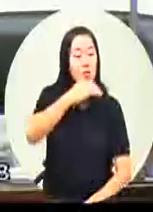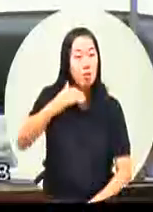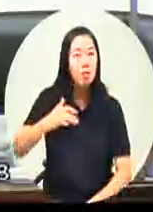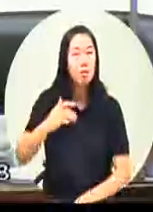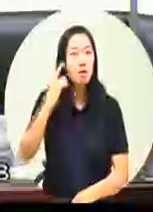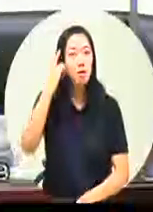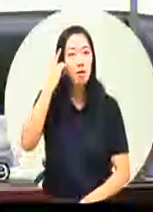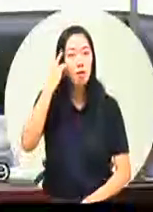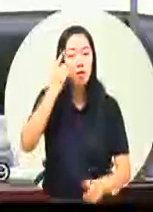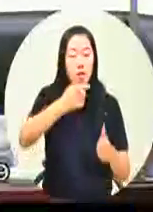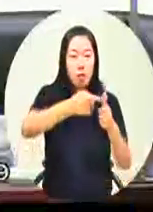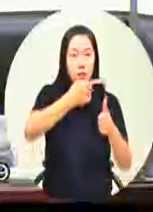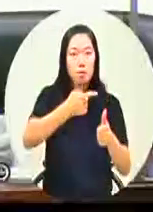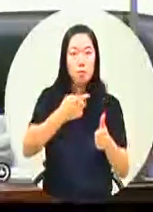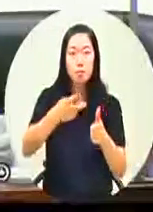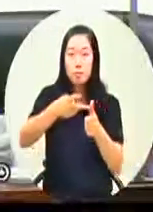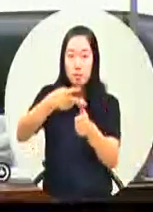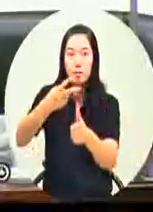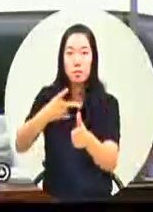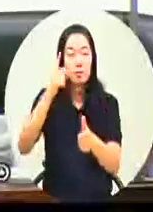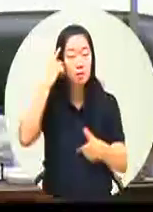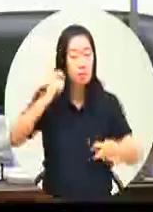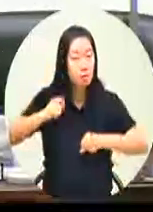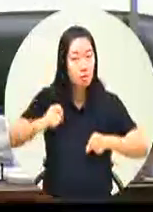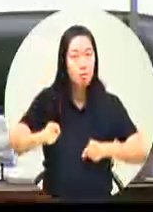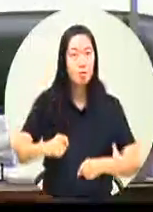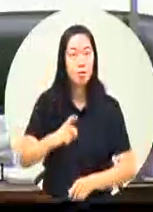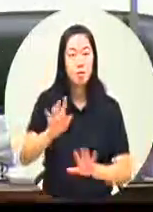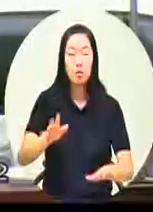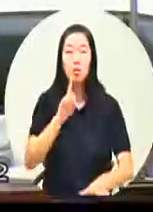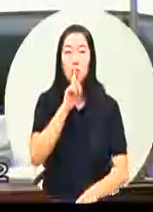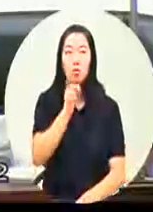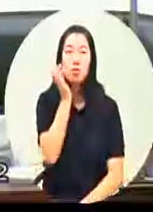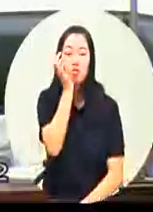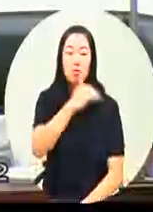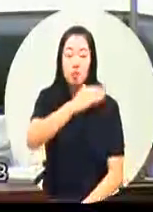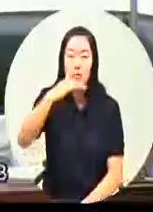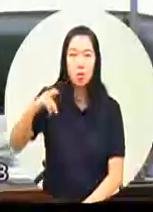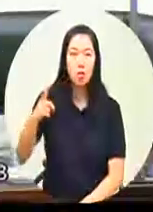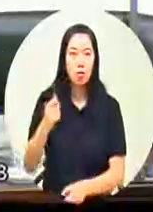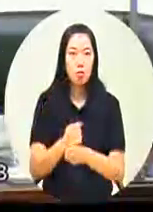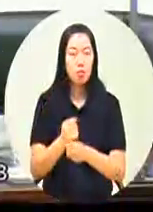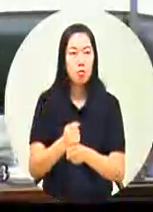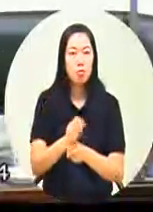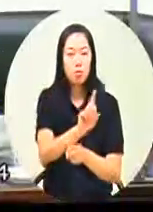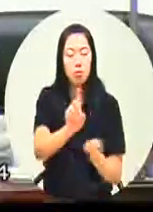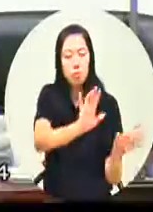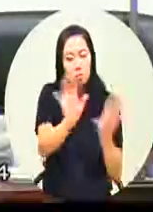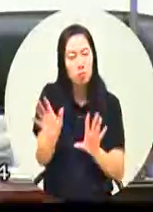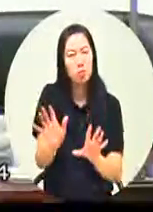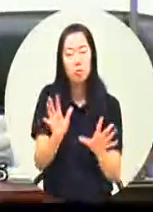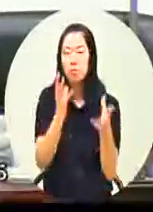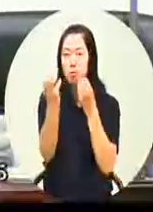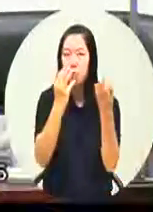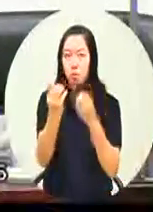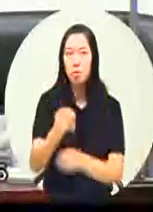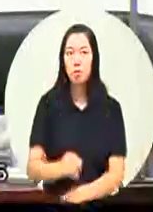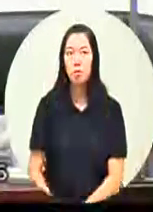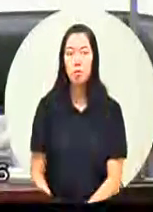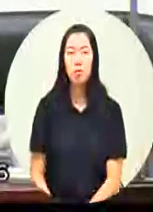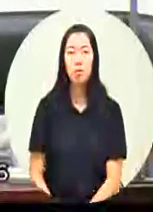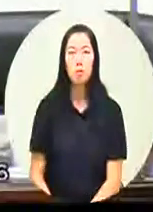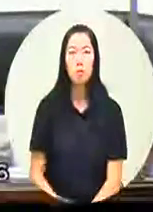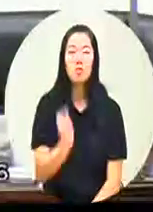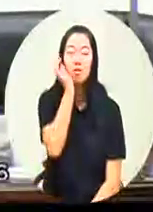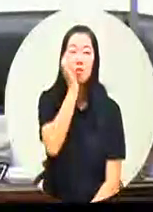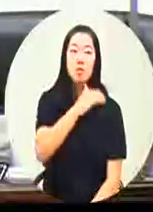还有第二阶段，哦，到现在的冈山嘛，不搞对嘛，我们怎样？哦，你那个在书面答复了，冈